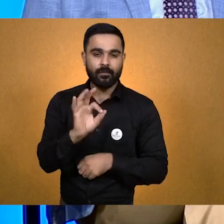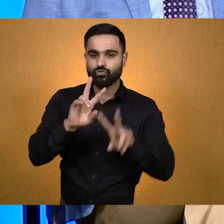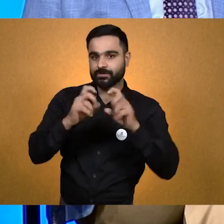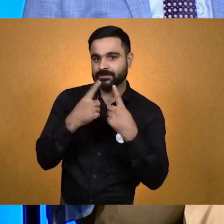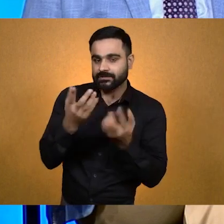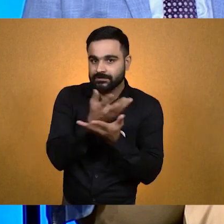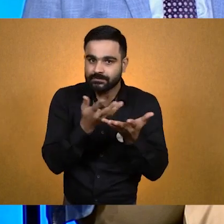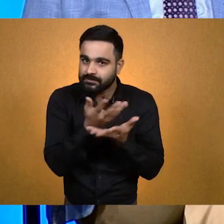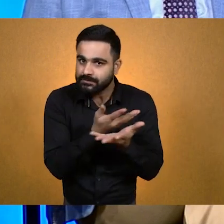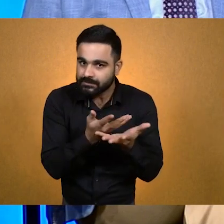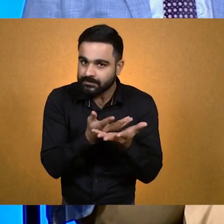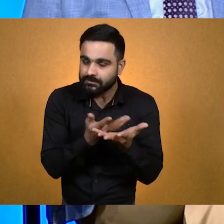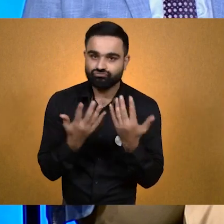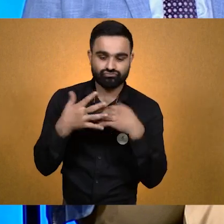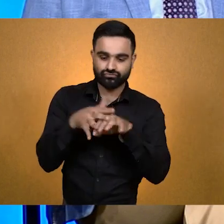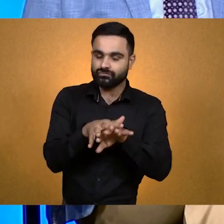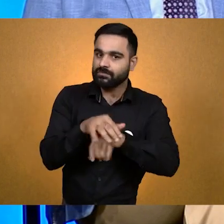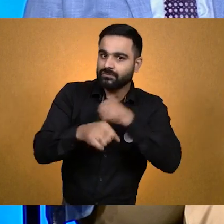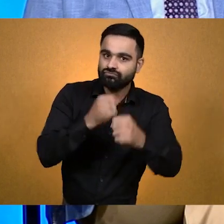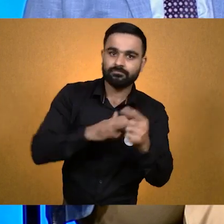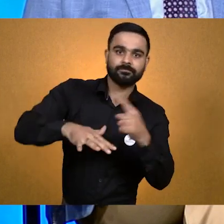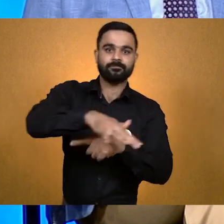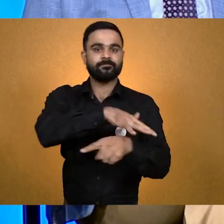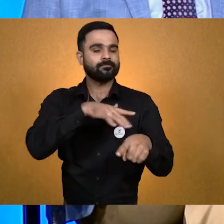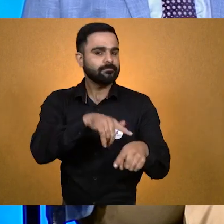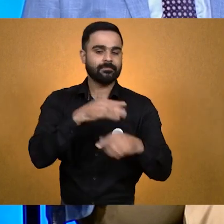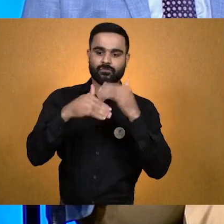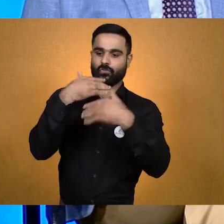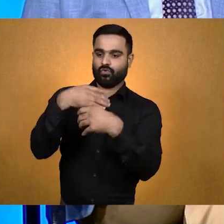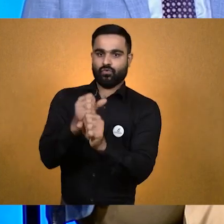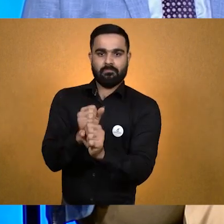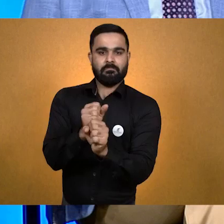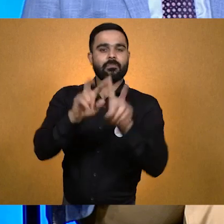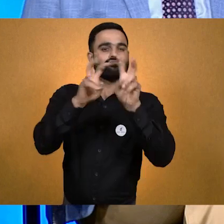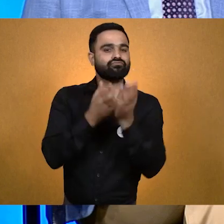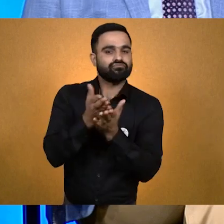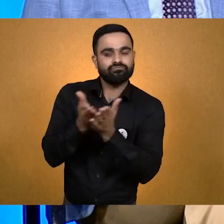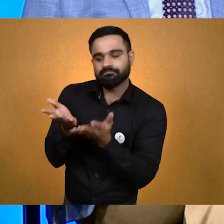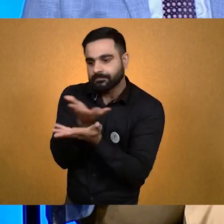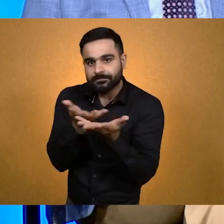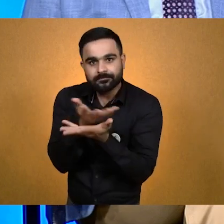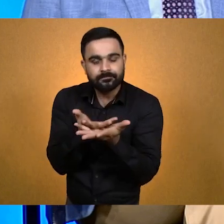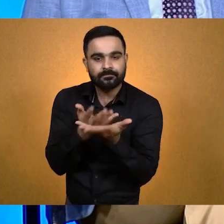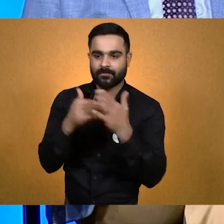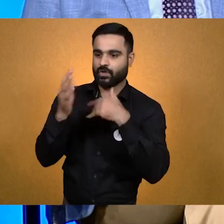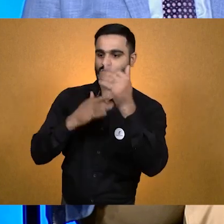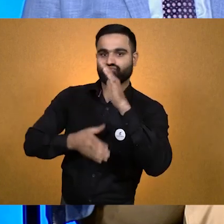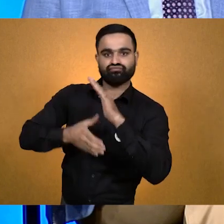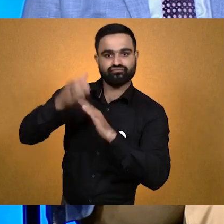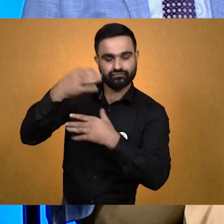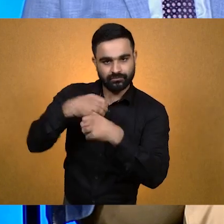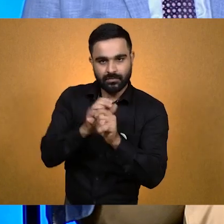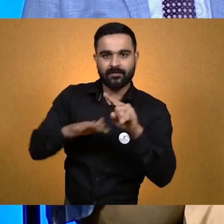पर चर्चा करते हुए हम एक इंक्लूसिव स्पोर्ट्स एनवायरनमेंट विकसित करने के पहलुओं पर बातचीत करेंगे, जिसमें इंफ्रास्ट्रक्चर से